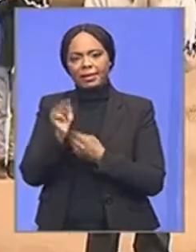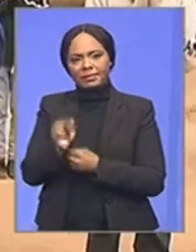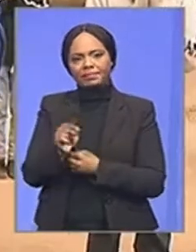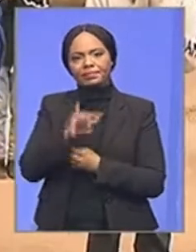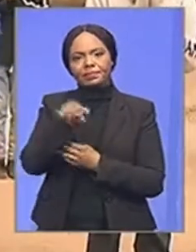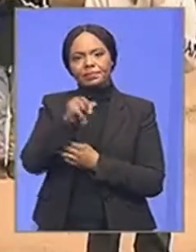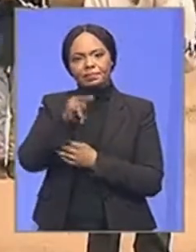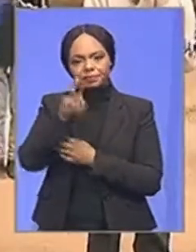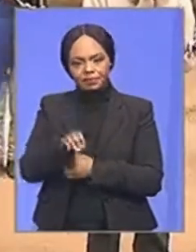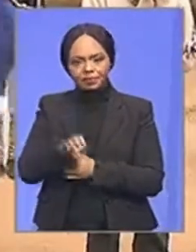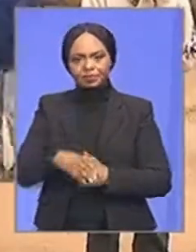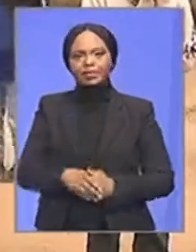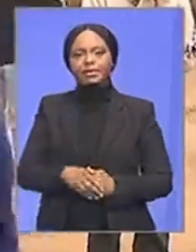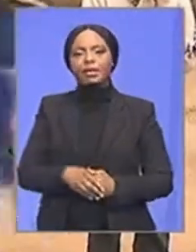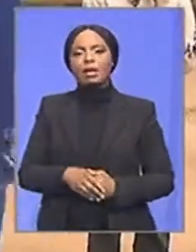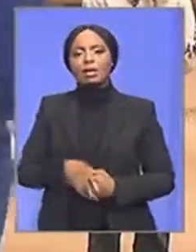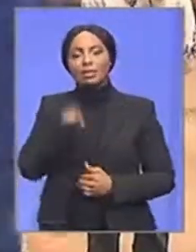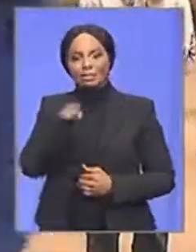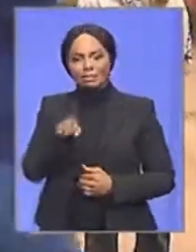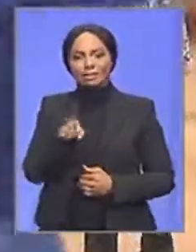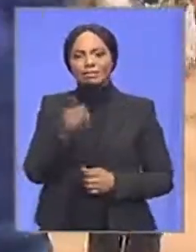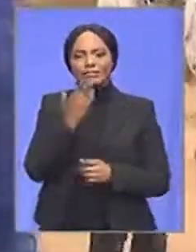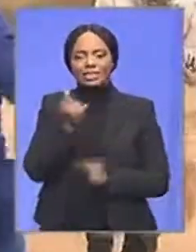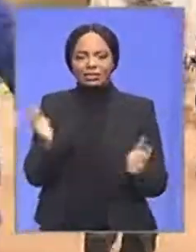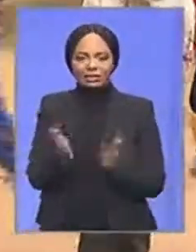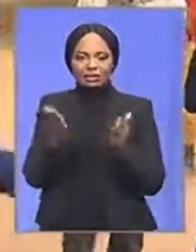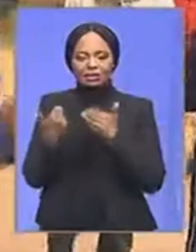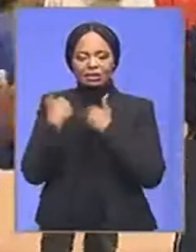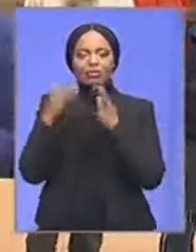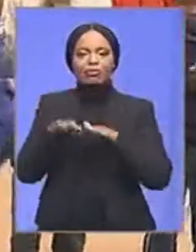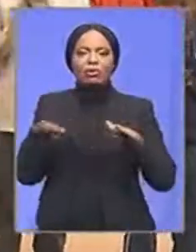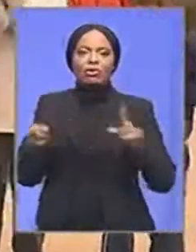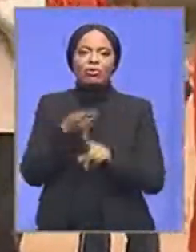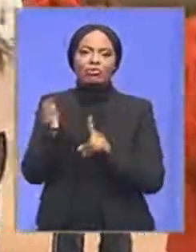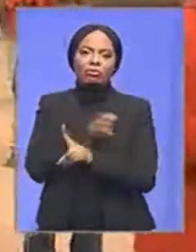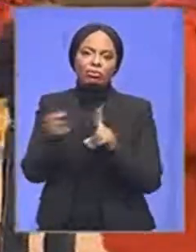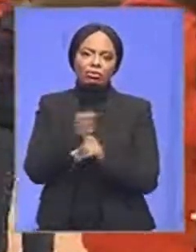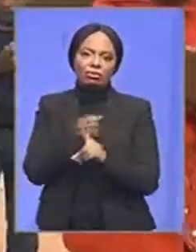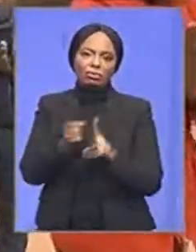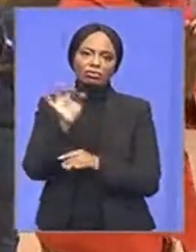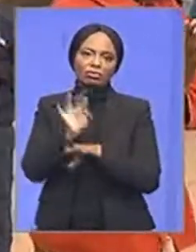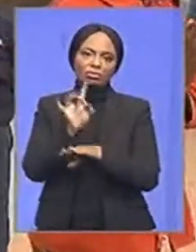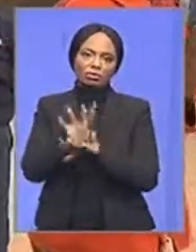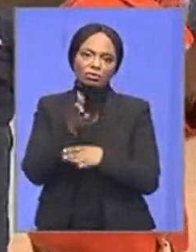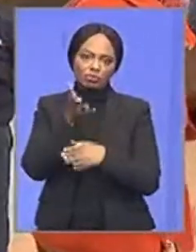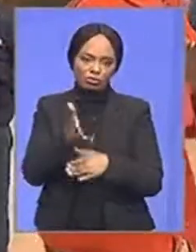se kgothalletswa ho sireletsa bana tlhekefetsong. Selwane Gagwe, SABC News, Mahikeng.